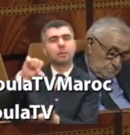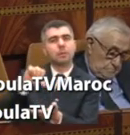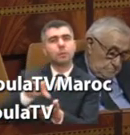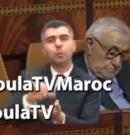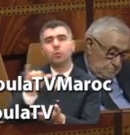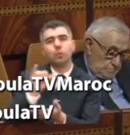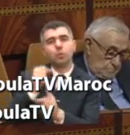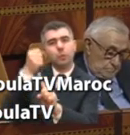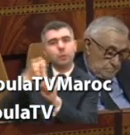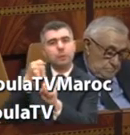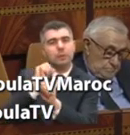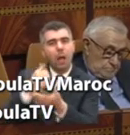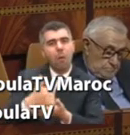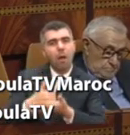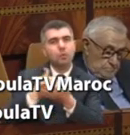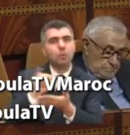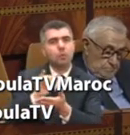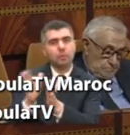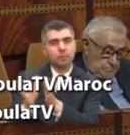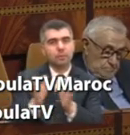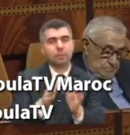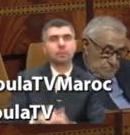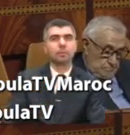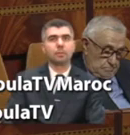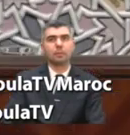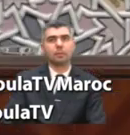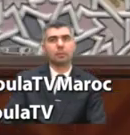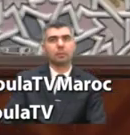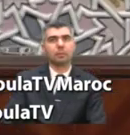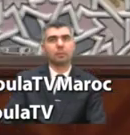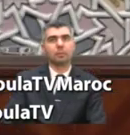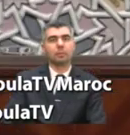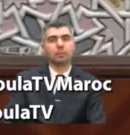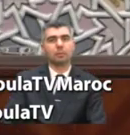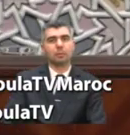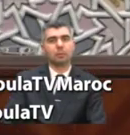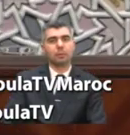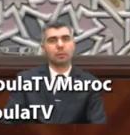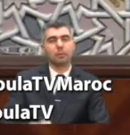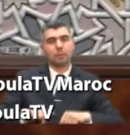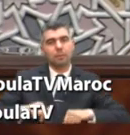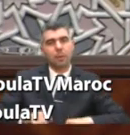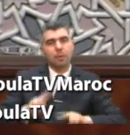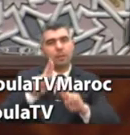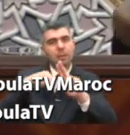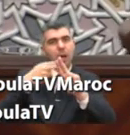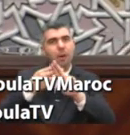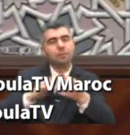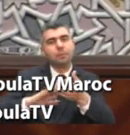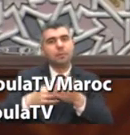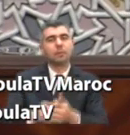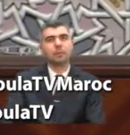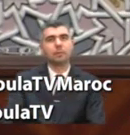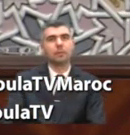وصلت؟ وشكرا سيد الوزير. كلمة لكم سيد الوزير للرد على التعقيبات، تعقيب